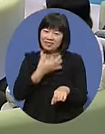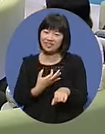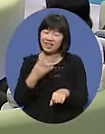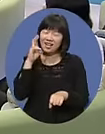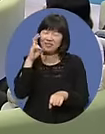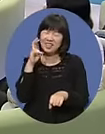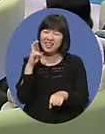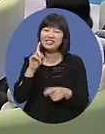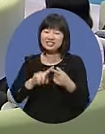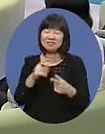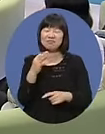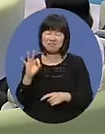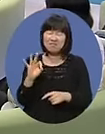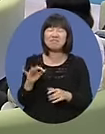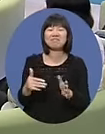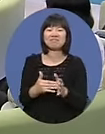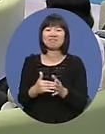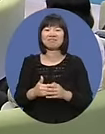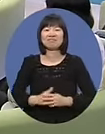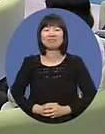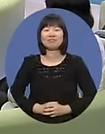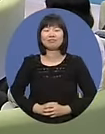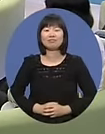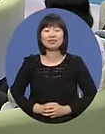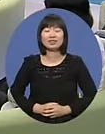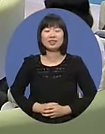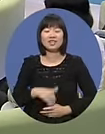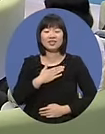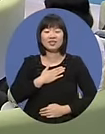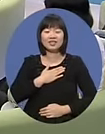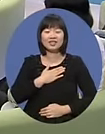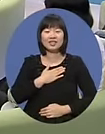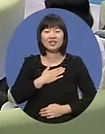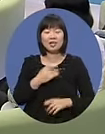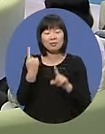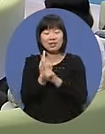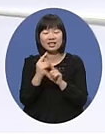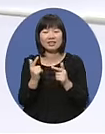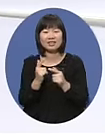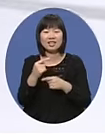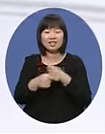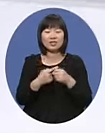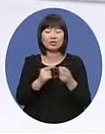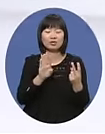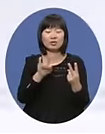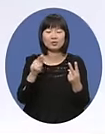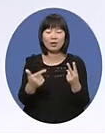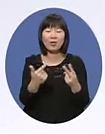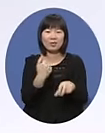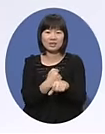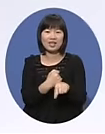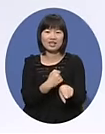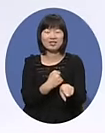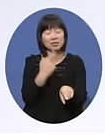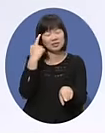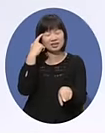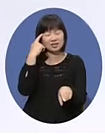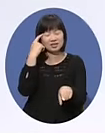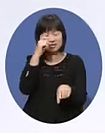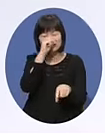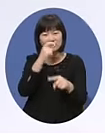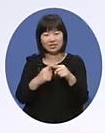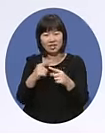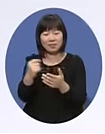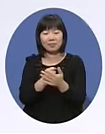것 같고 받아들이는 네, 거죠. 그 정도. 그리고 네. 저는 매일이 아니고 1년에 두 번뿐이다. 이걸 네. 좀 긍정적으로 보시는 게 굉장히